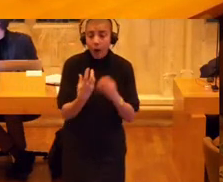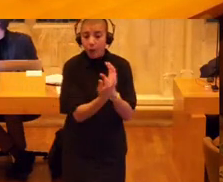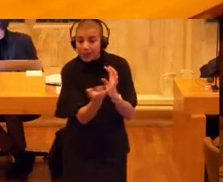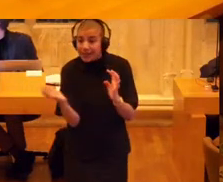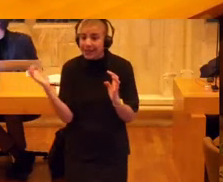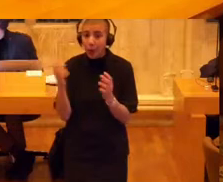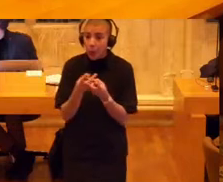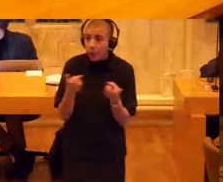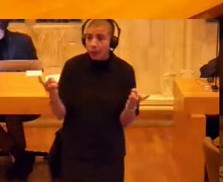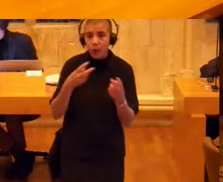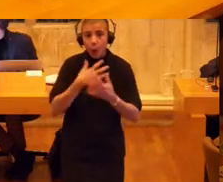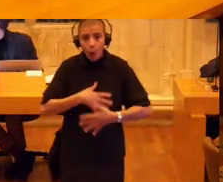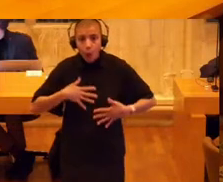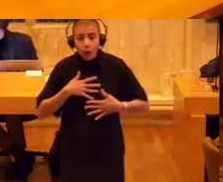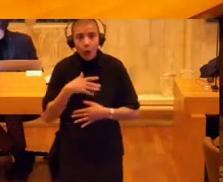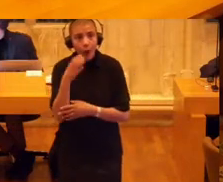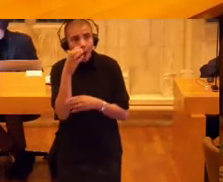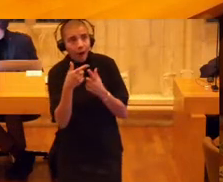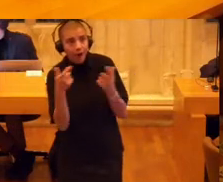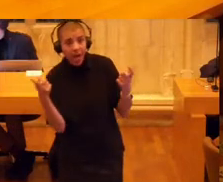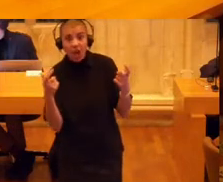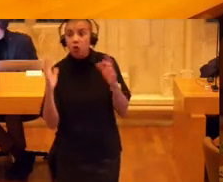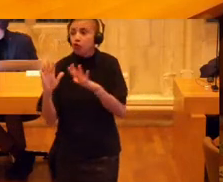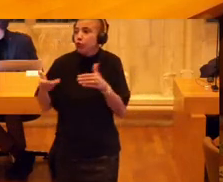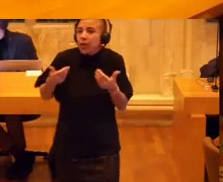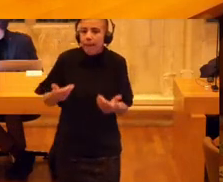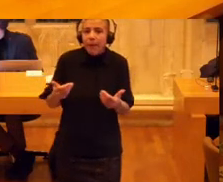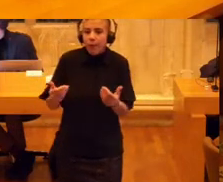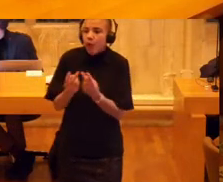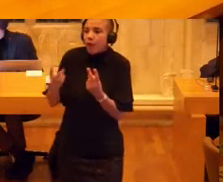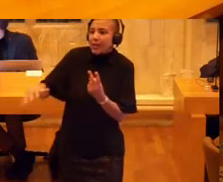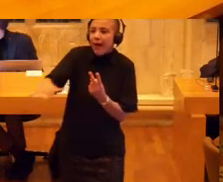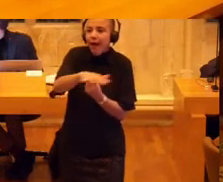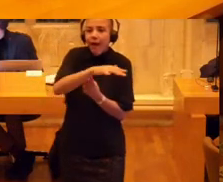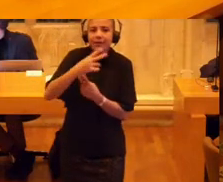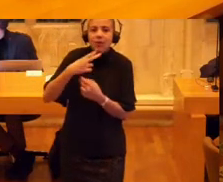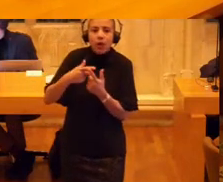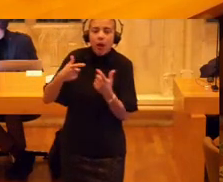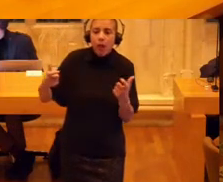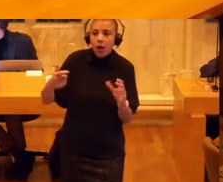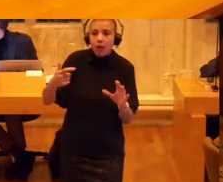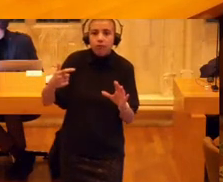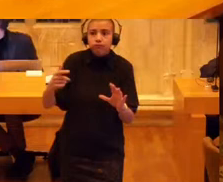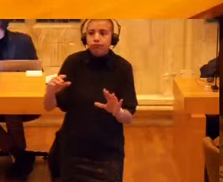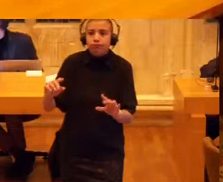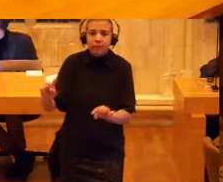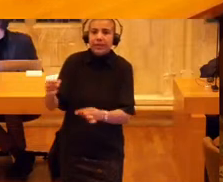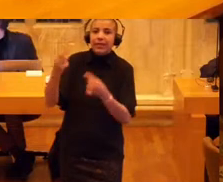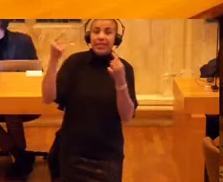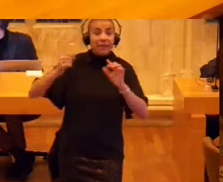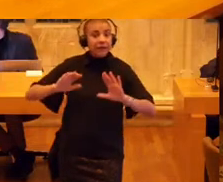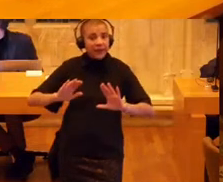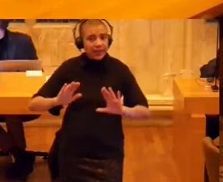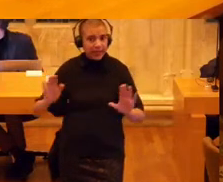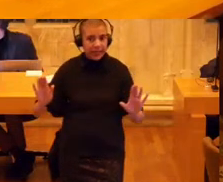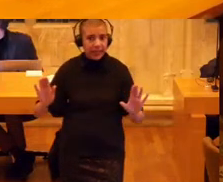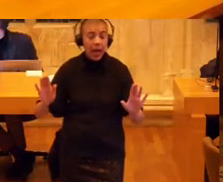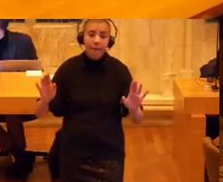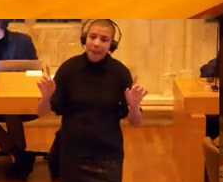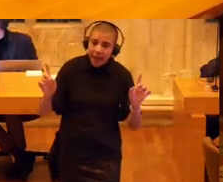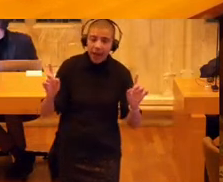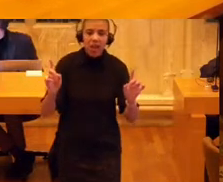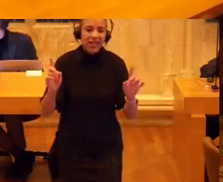Pour l'instant, on n'a plus de soucis avec les riverains, mais là où je voudrais quand même rappeler, c'est qu'on est dans un lieu qui est entouré